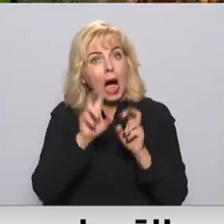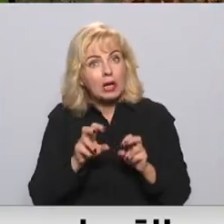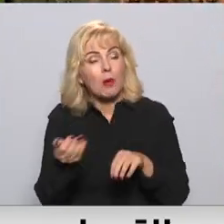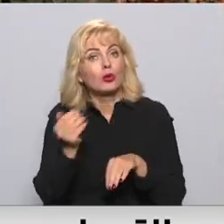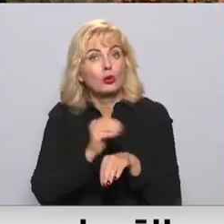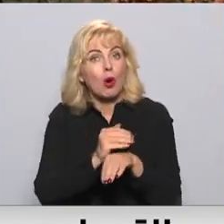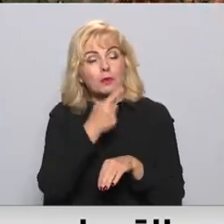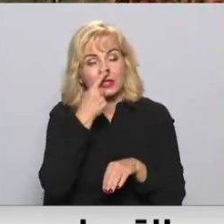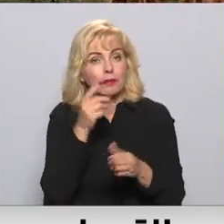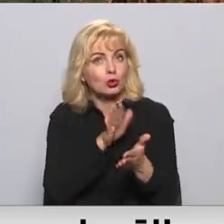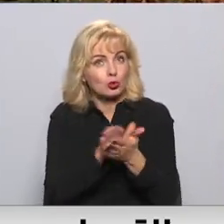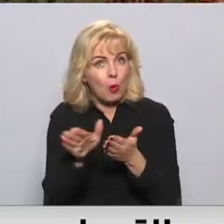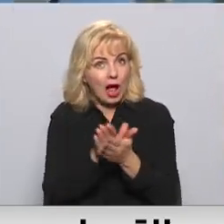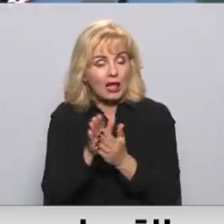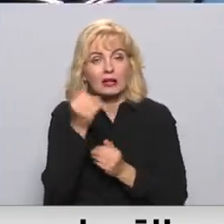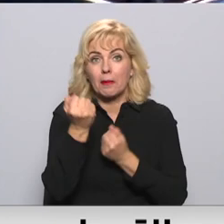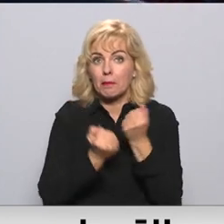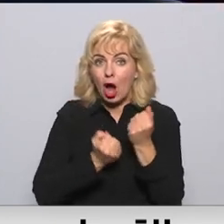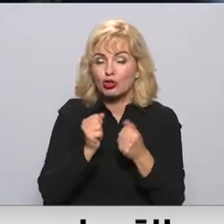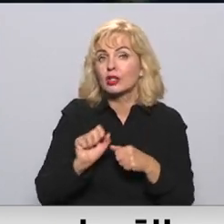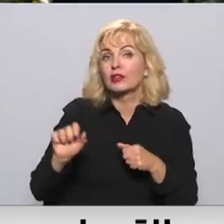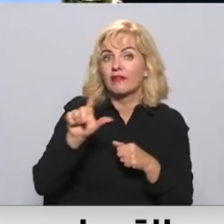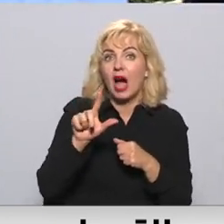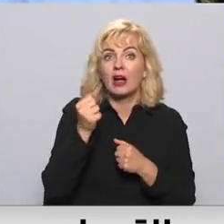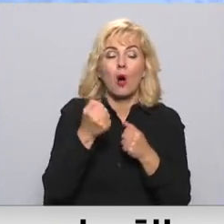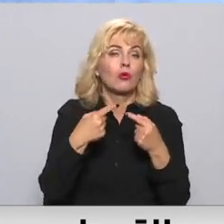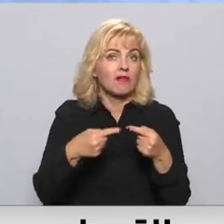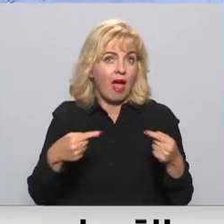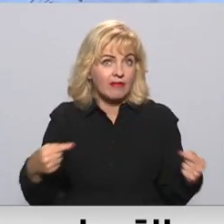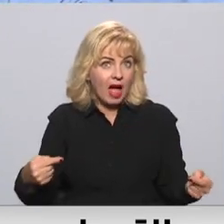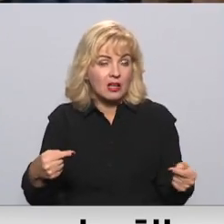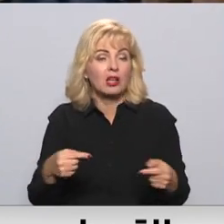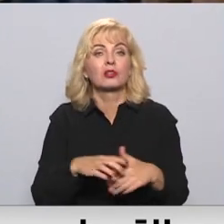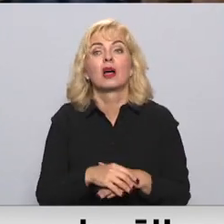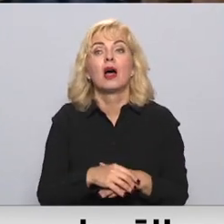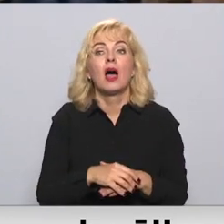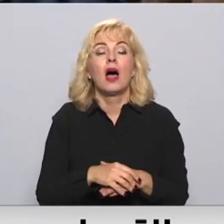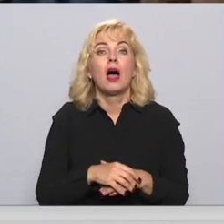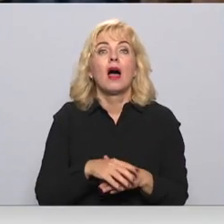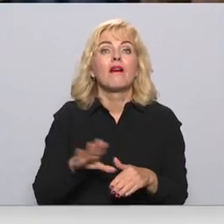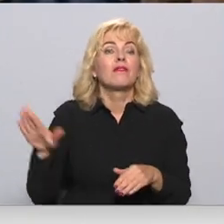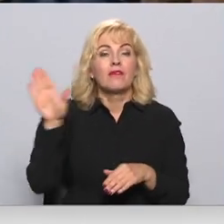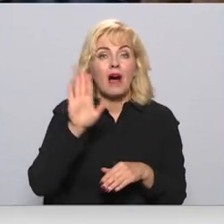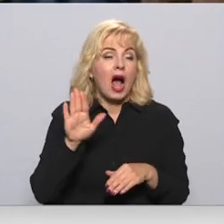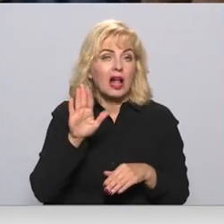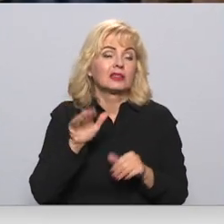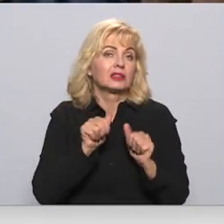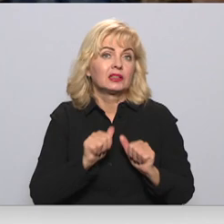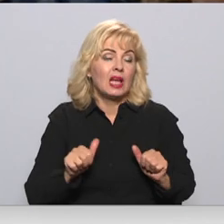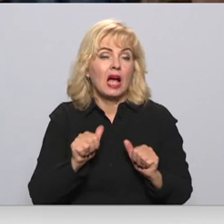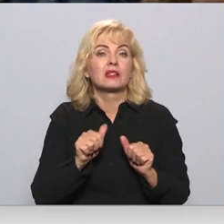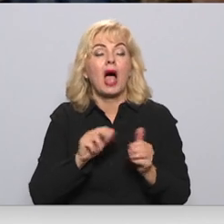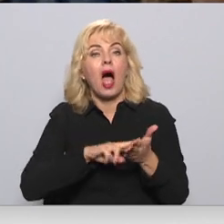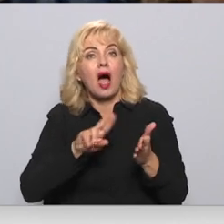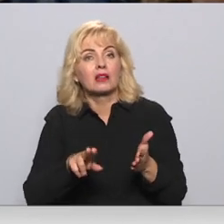nekā 100 nolietotu transportlīdzekļu un vairākas auto detaļas. Valsts vides dienestā šī objektā nebija saņemtas nekādas atļaujas,